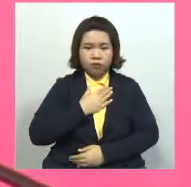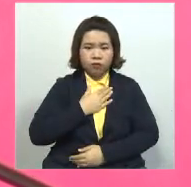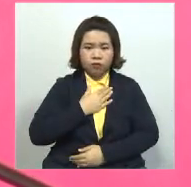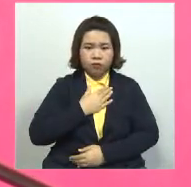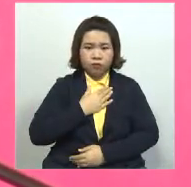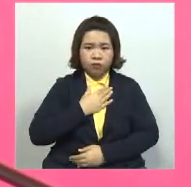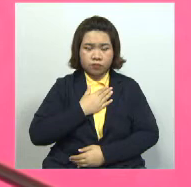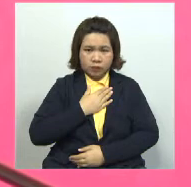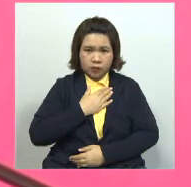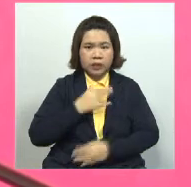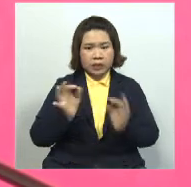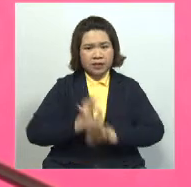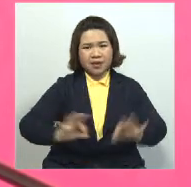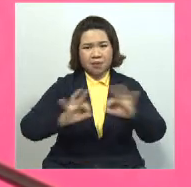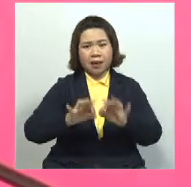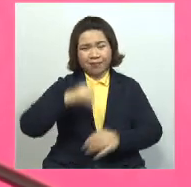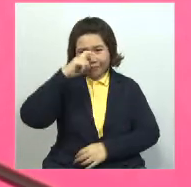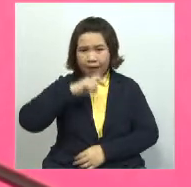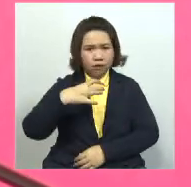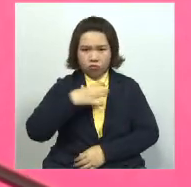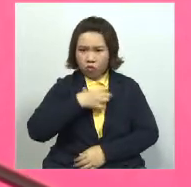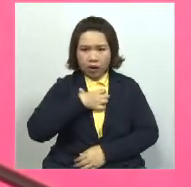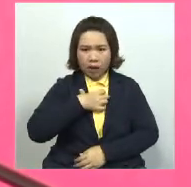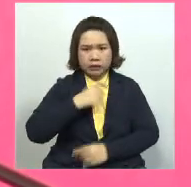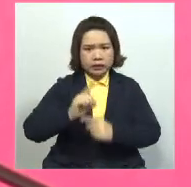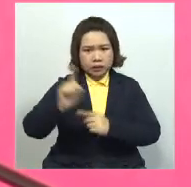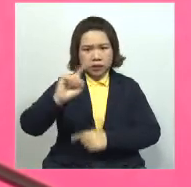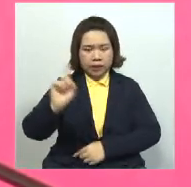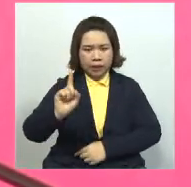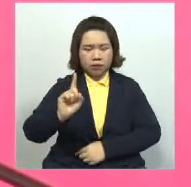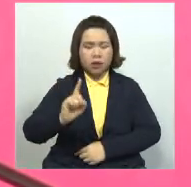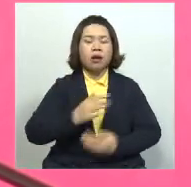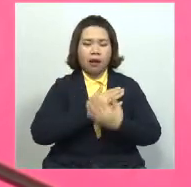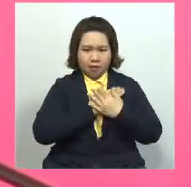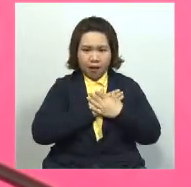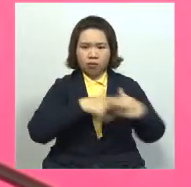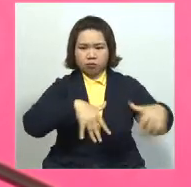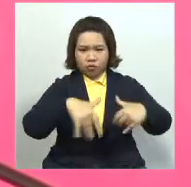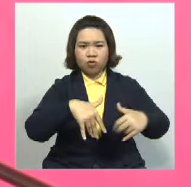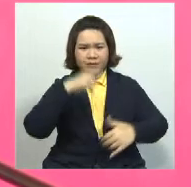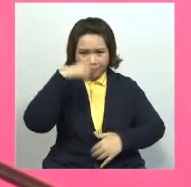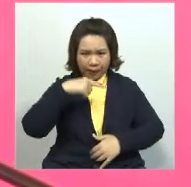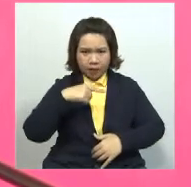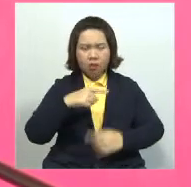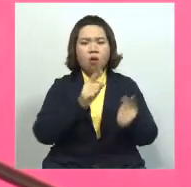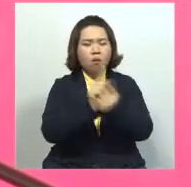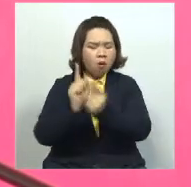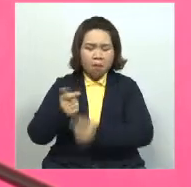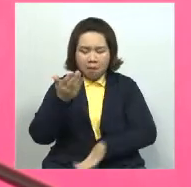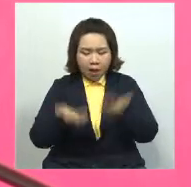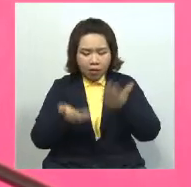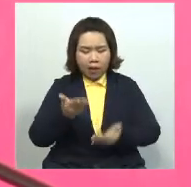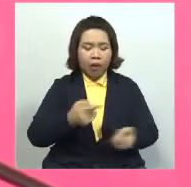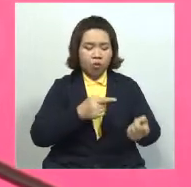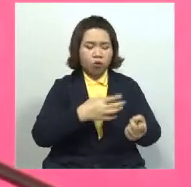ที่ประชาธิปไตยแบบไทยๆต้องการมากที่สุดในวันนี้คือขอให้คนไทยรักกันหันหน้าเข้าหากันจะเป็นฝ่ายใดก็ตาม